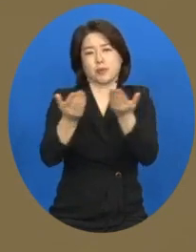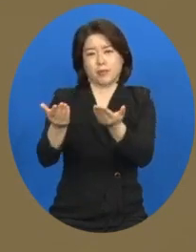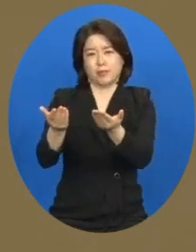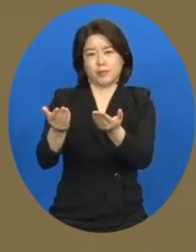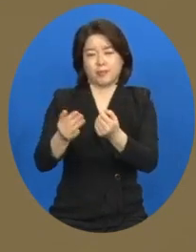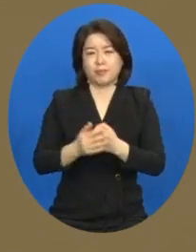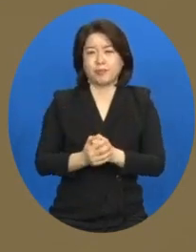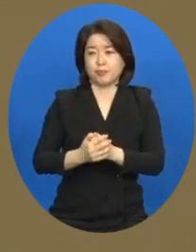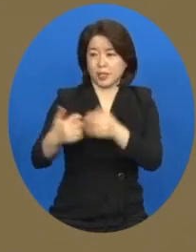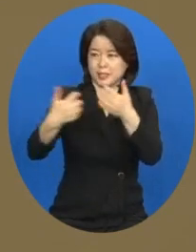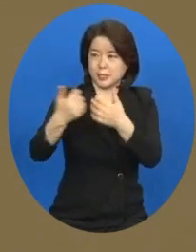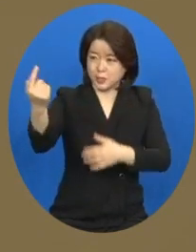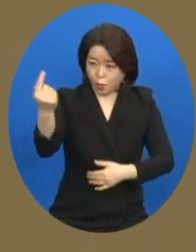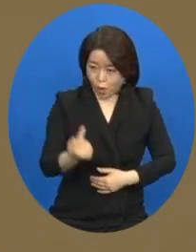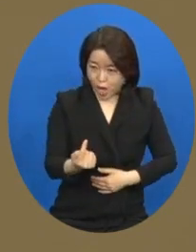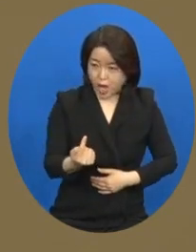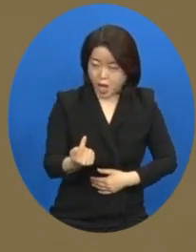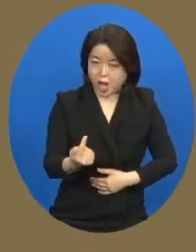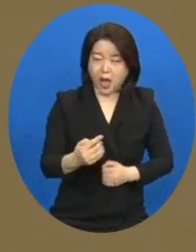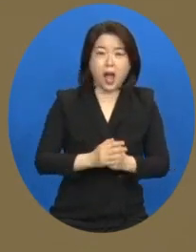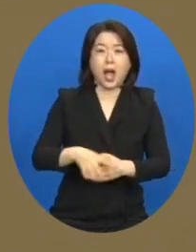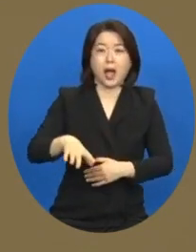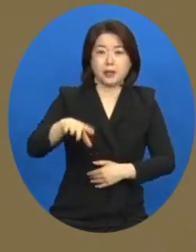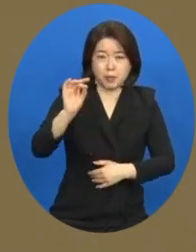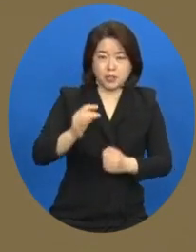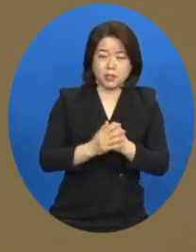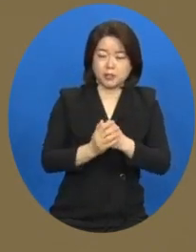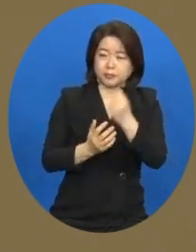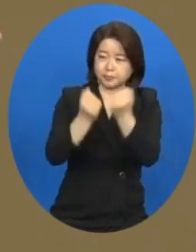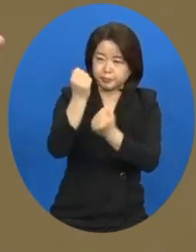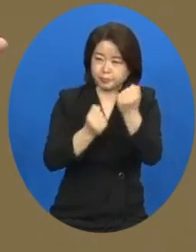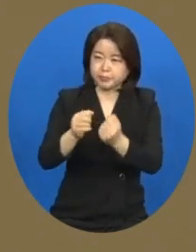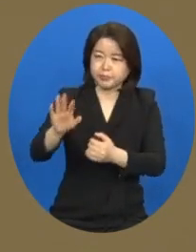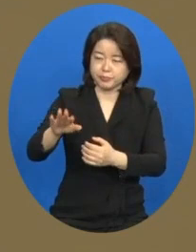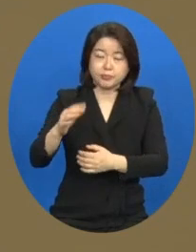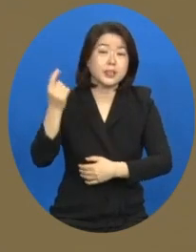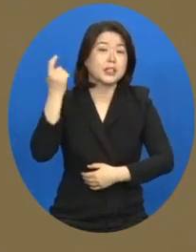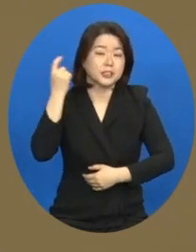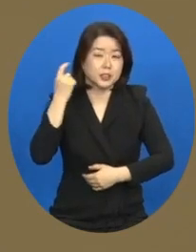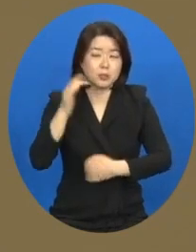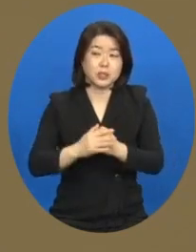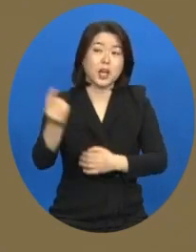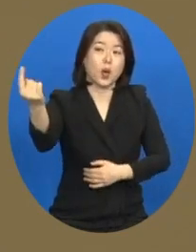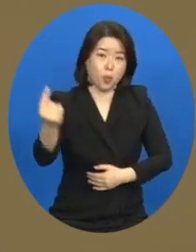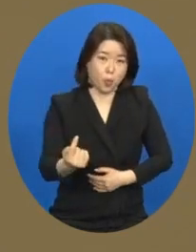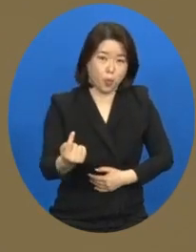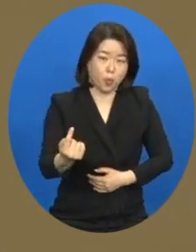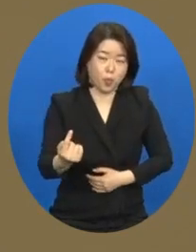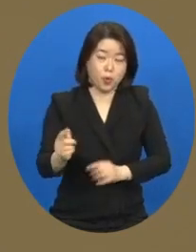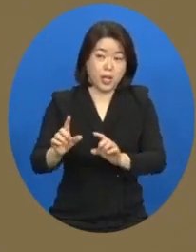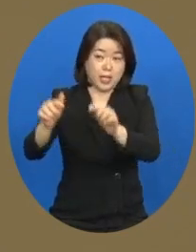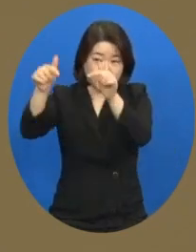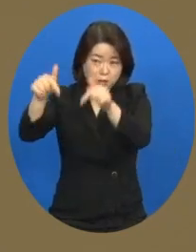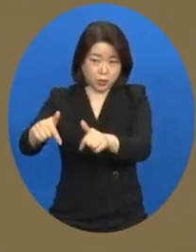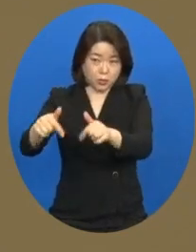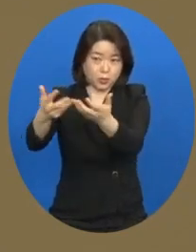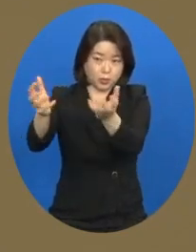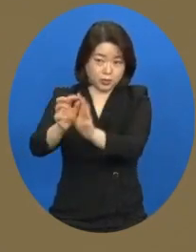설명하잖아요. 전쟁을 하러 왔다가 먼저 설명부터 들어보자. 그리고 온 이 서쪽 지파